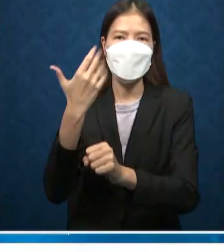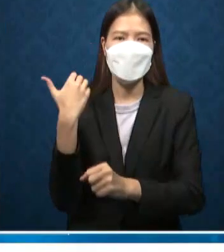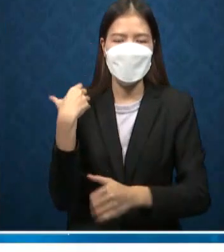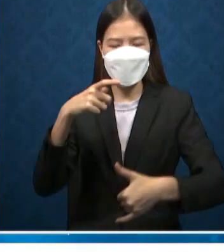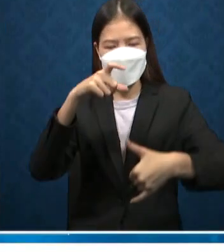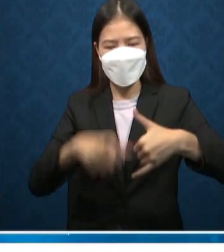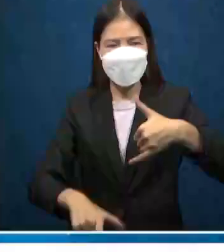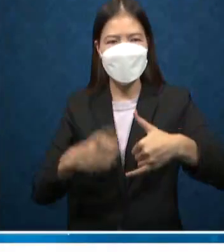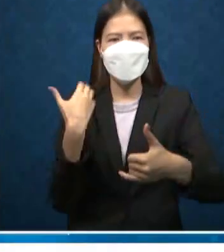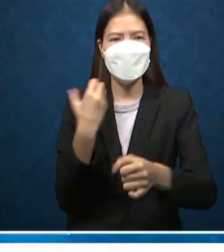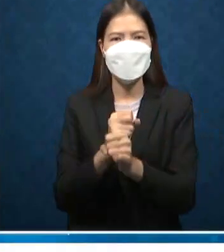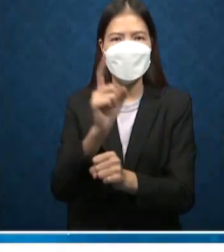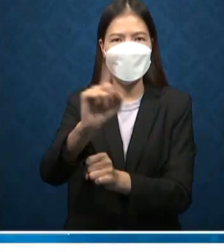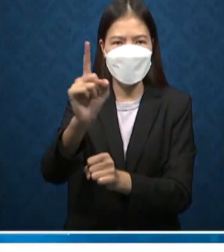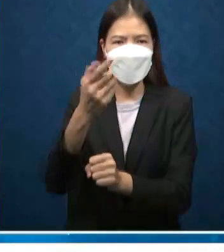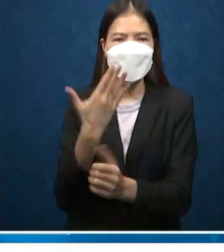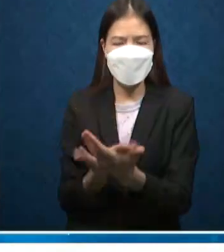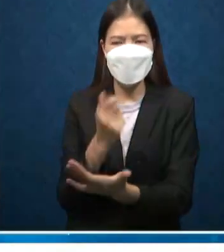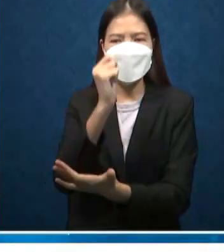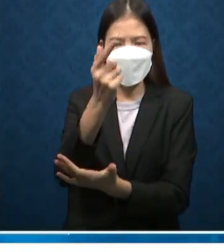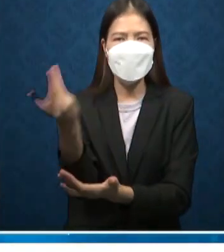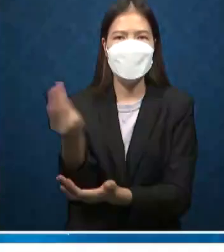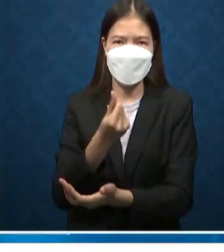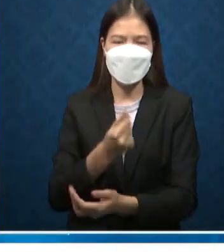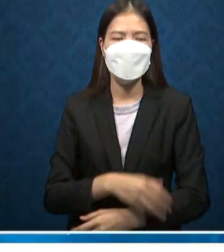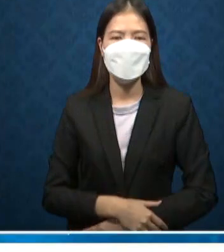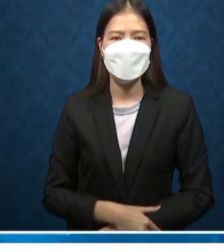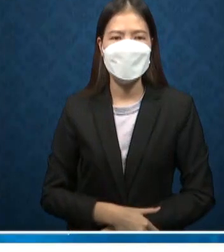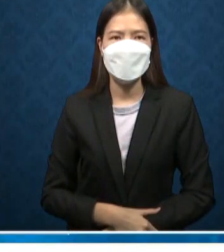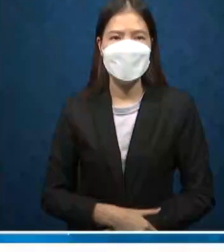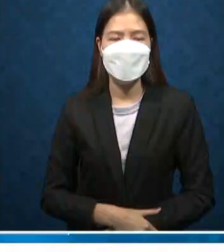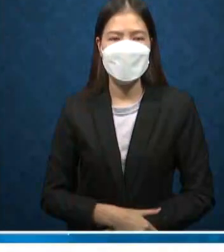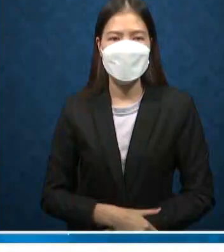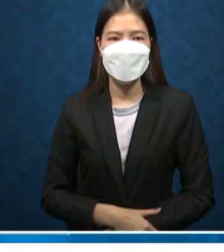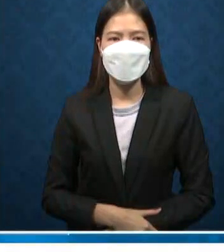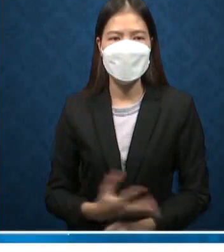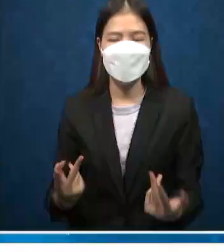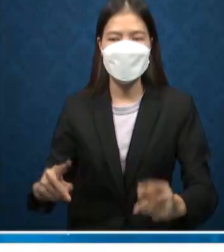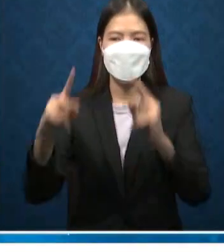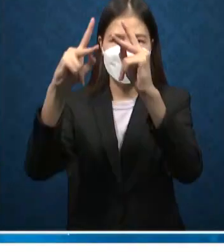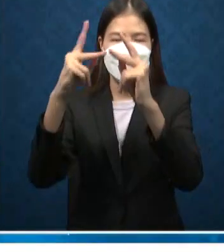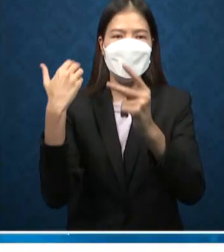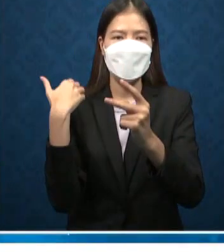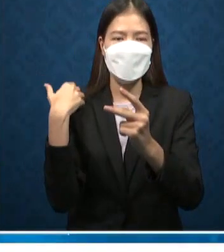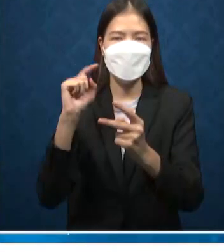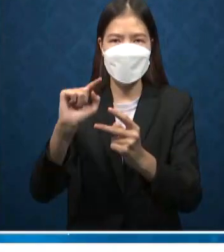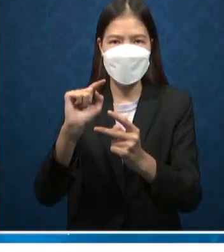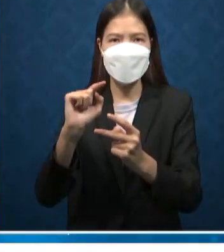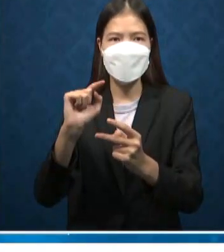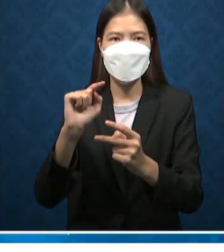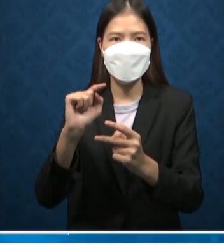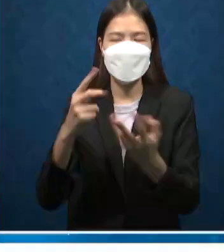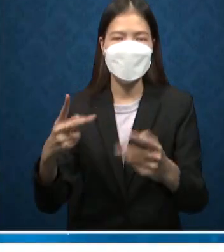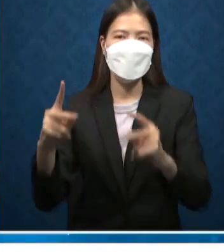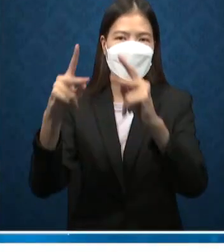ขึ้นจำเป็นต้องจ่ายโดยเร็วนะครับกระทรวงคลังโดยกรมชีกลางใช้อ